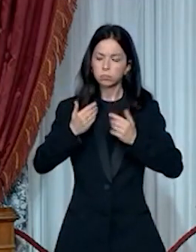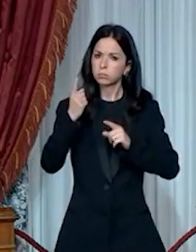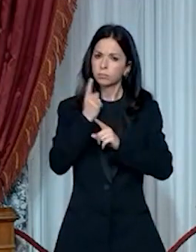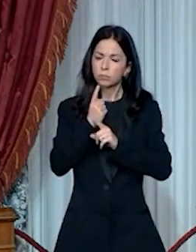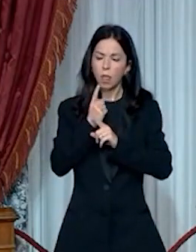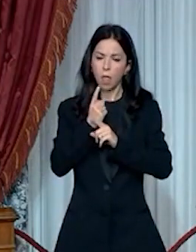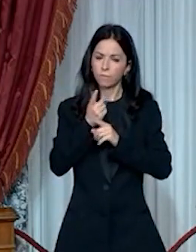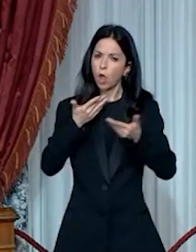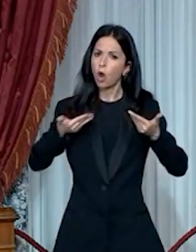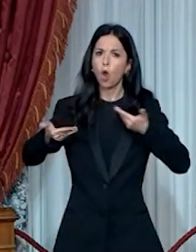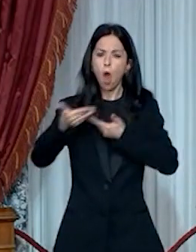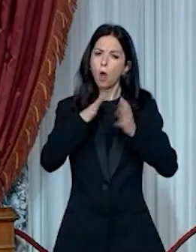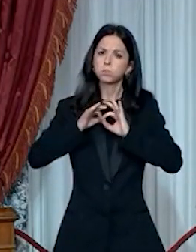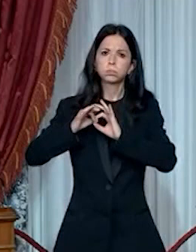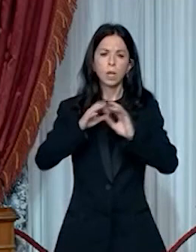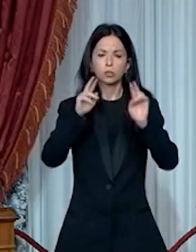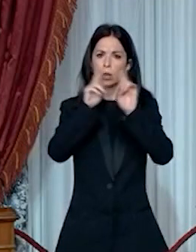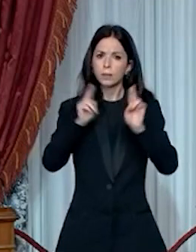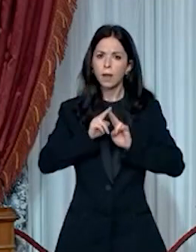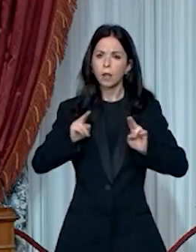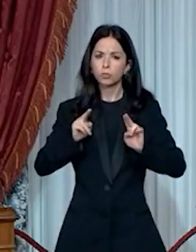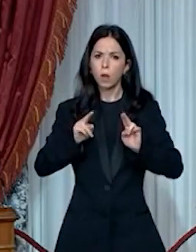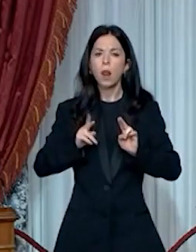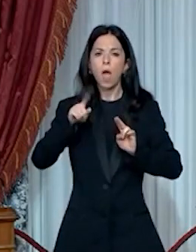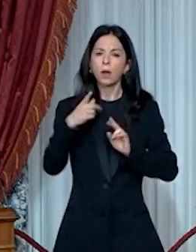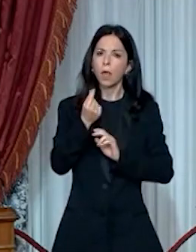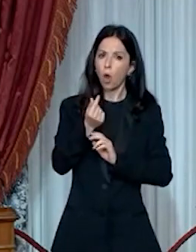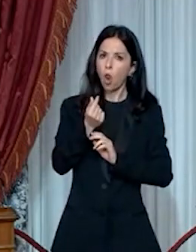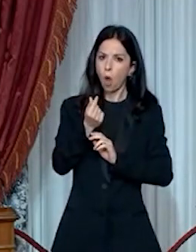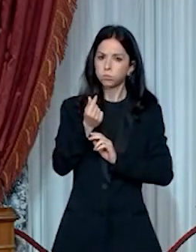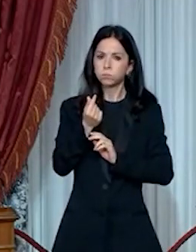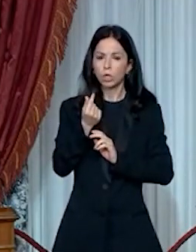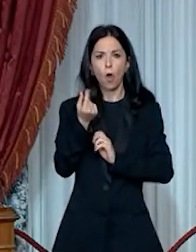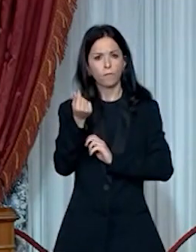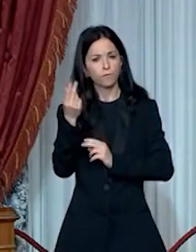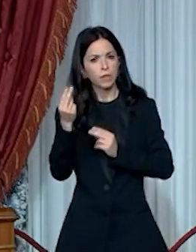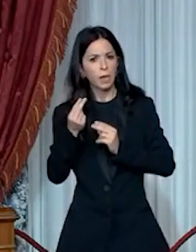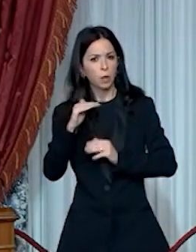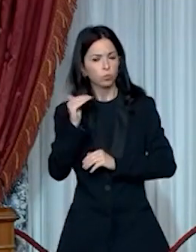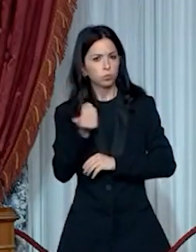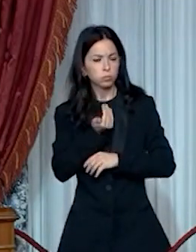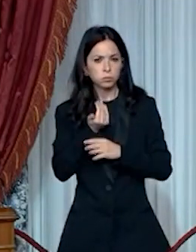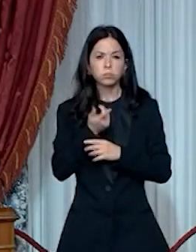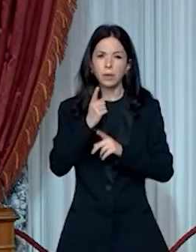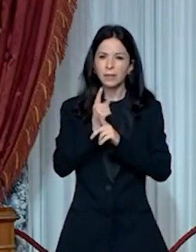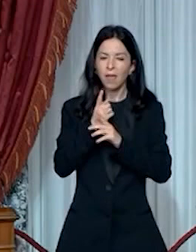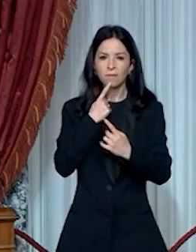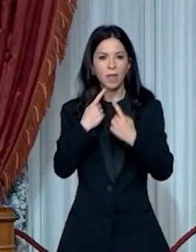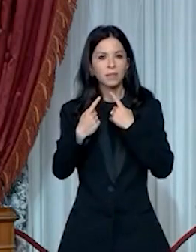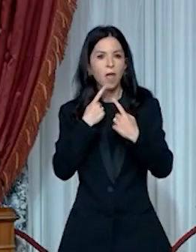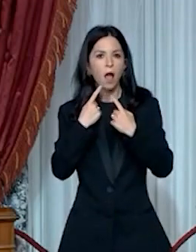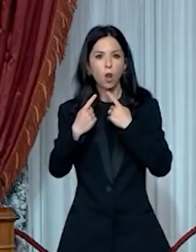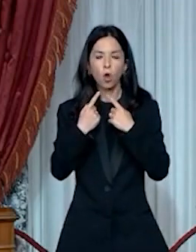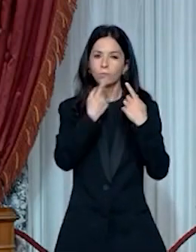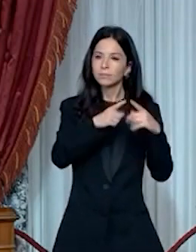cooperazione internazionale, anche in campo economico e finanziario, e ricercare un dialogo che accolga diversità